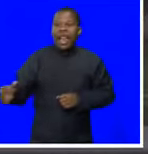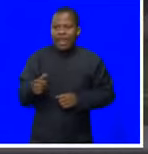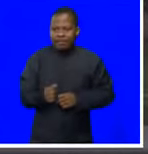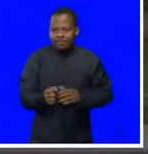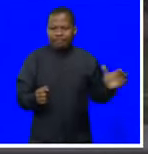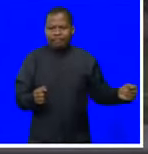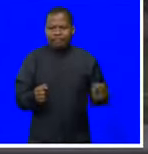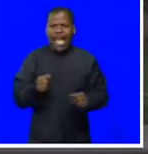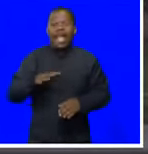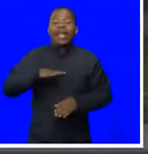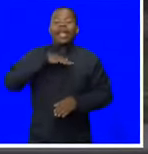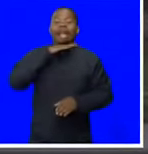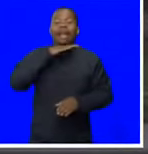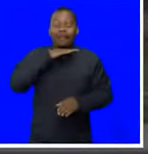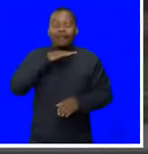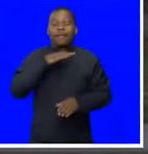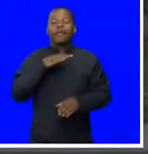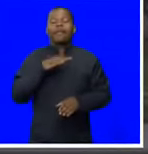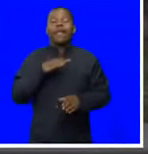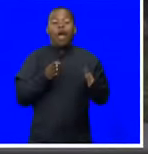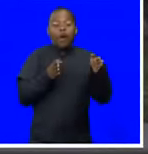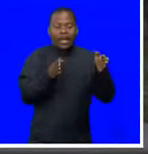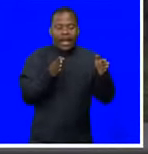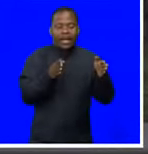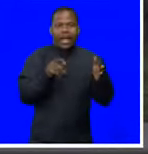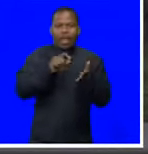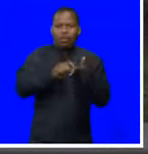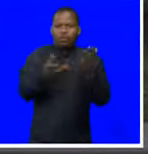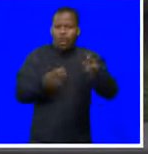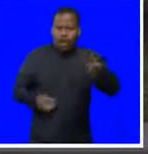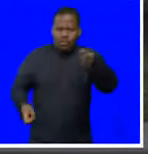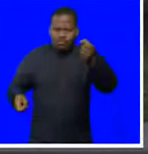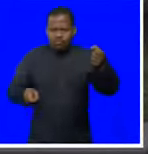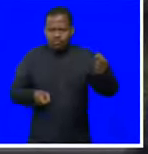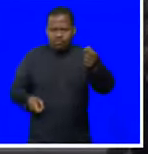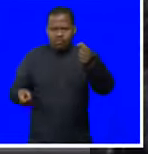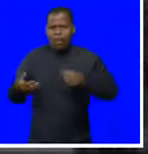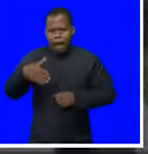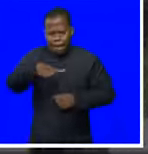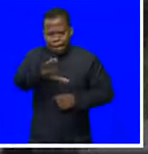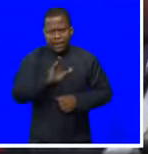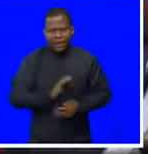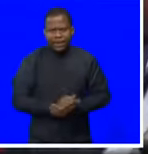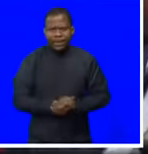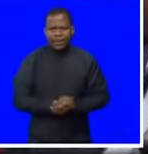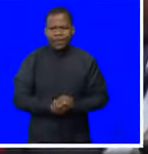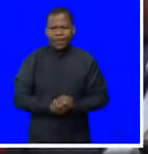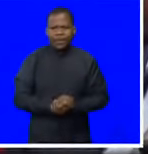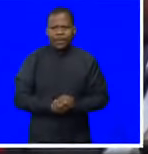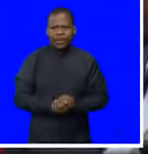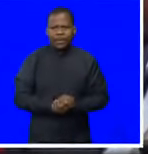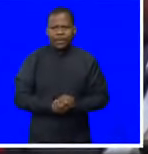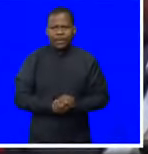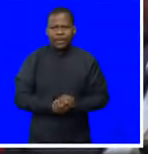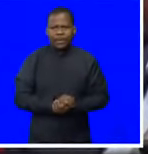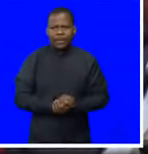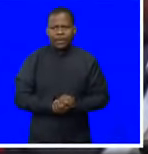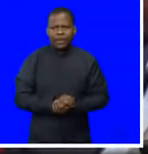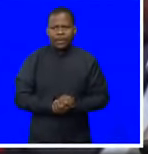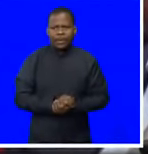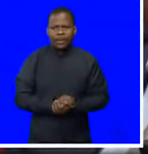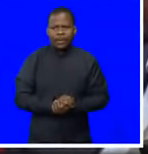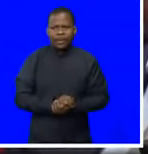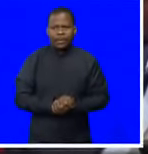ehlangothini lwebeticishamlilo amalunga athi kubuka kwangathi litiko alibambisile lohlangothi. Ingwane park uyasetshelwa